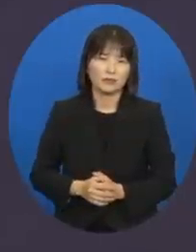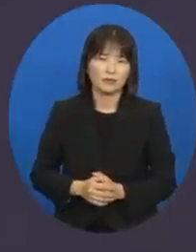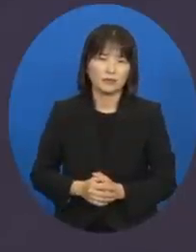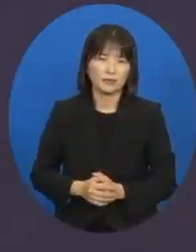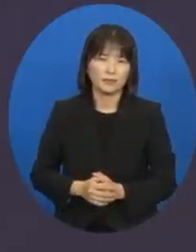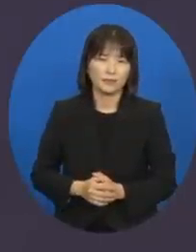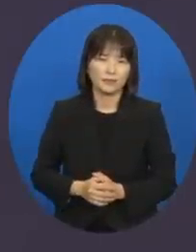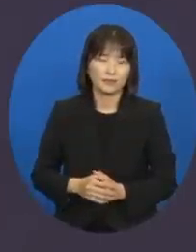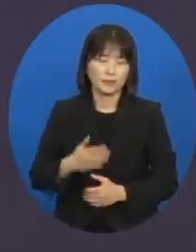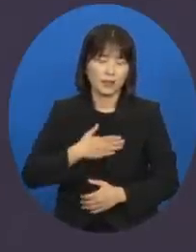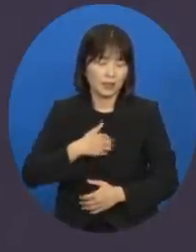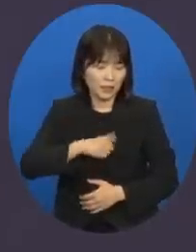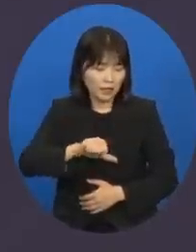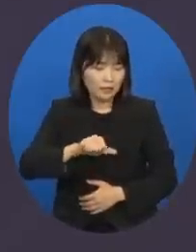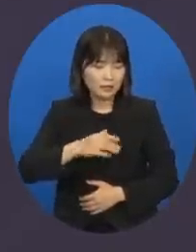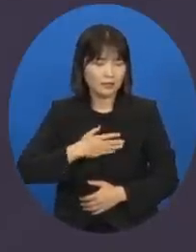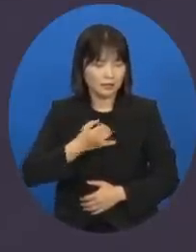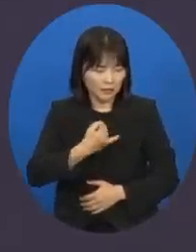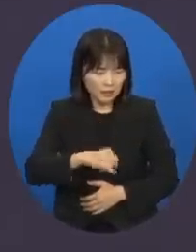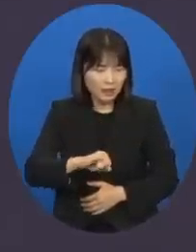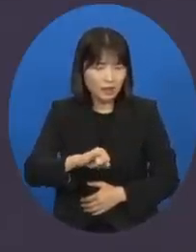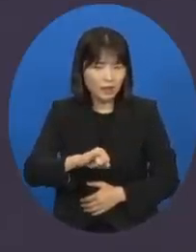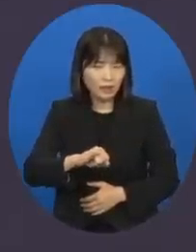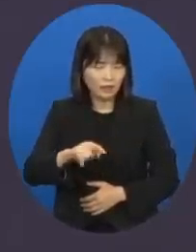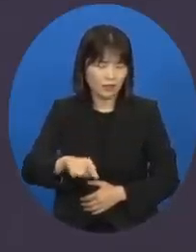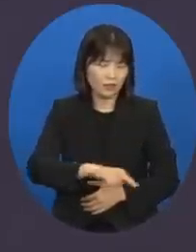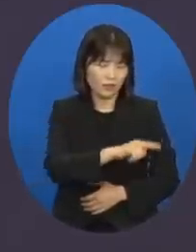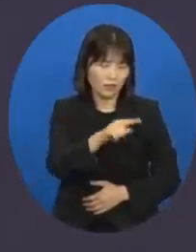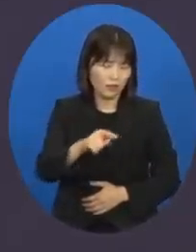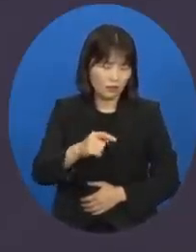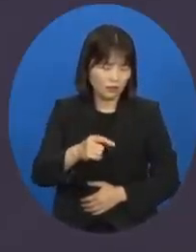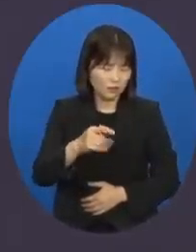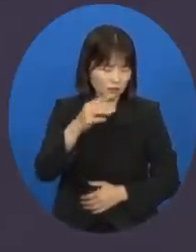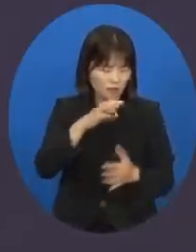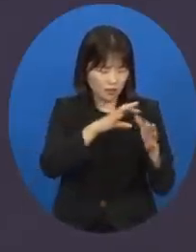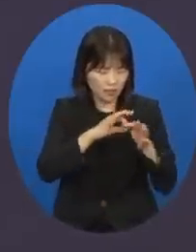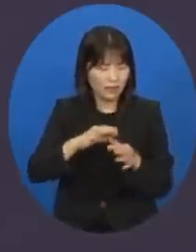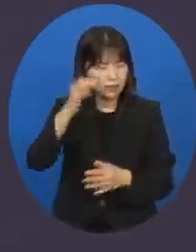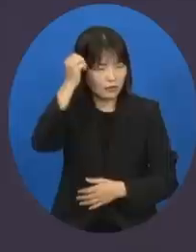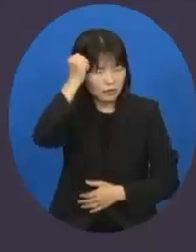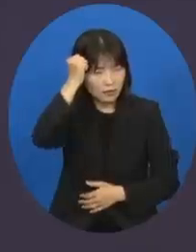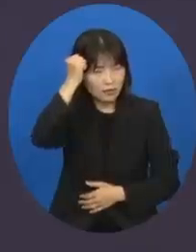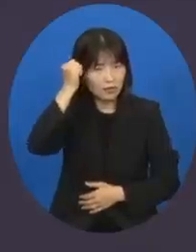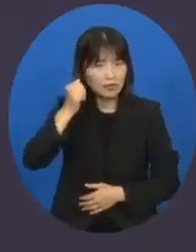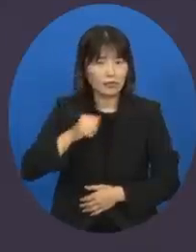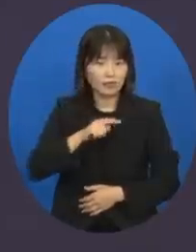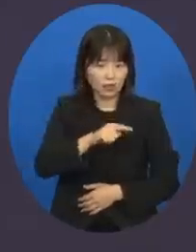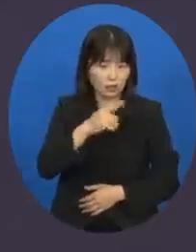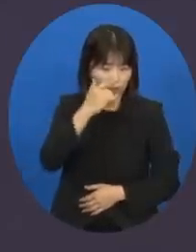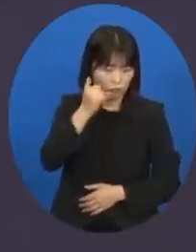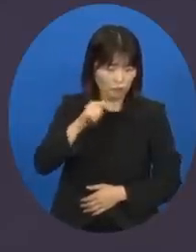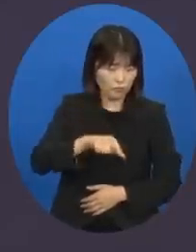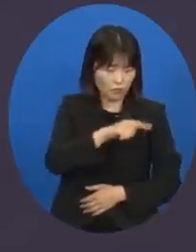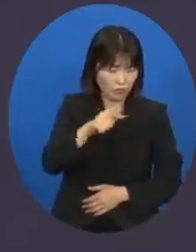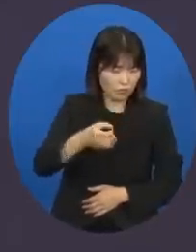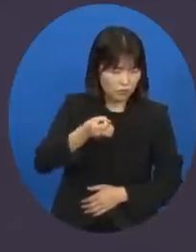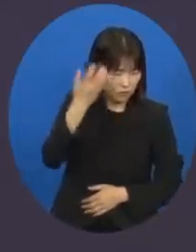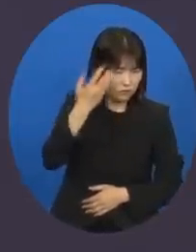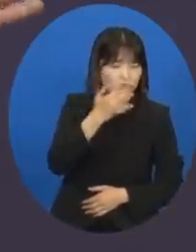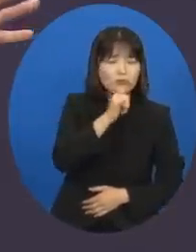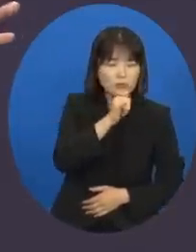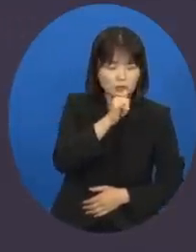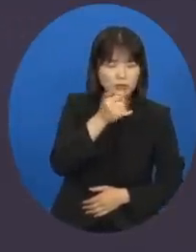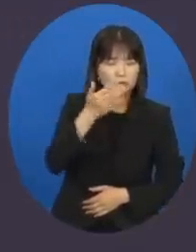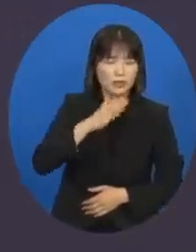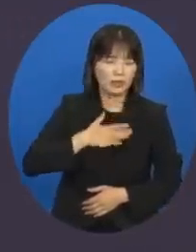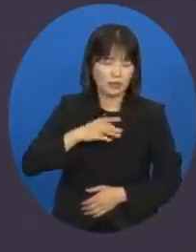내 자녀야, 내 아들아, 내 딸아, 너희를 한 번도 잊은 적이 없다. 너희의 부모는 너희를 잃을지도 몰라. 그러나 나는 너희를 한 번도